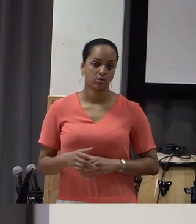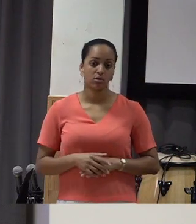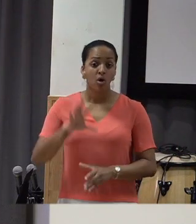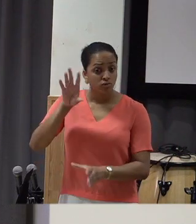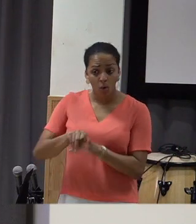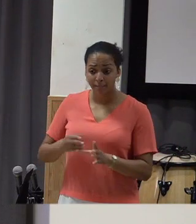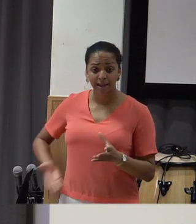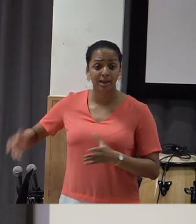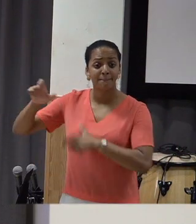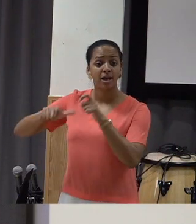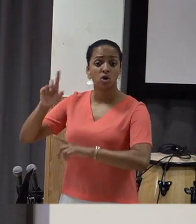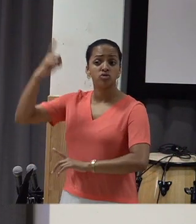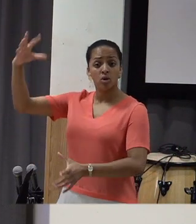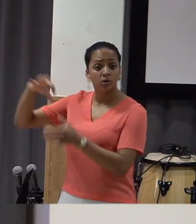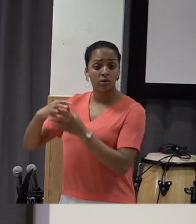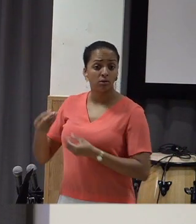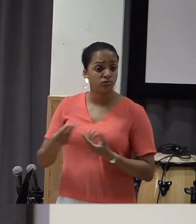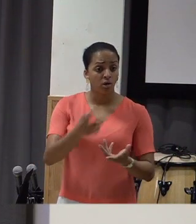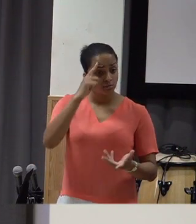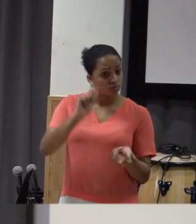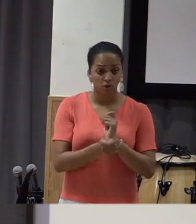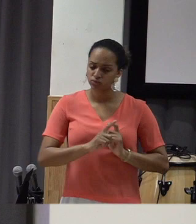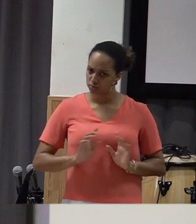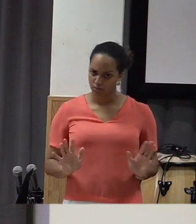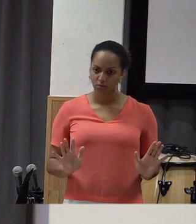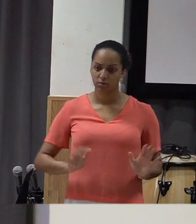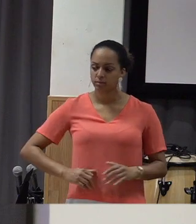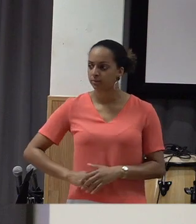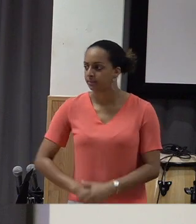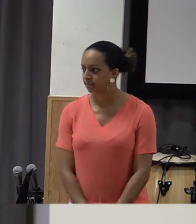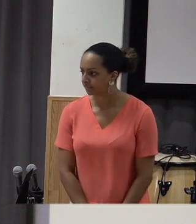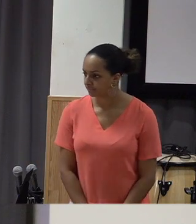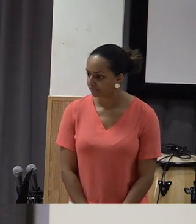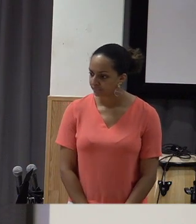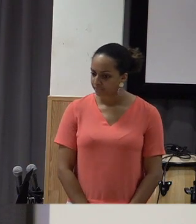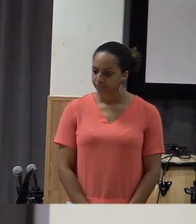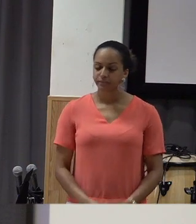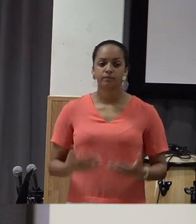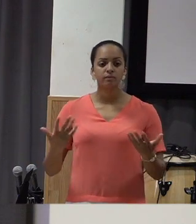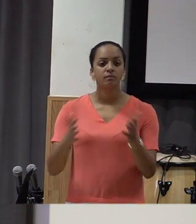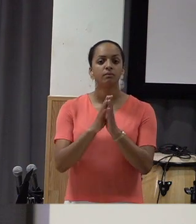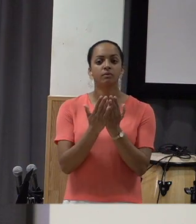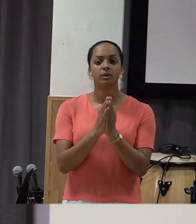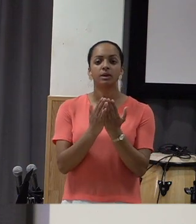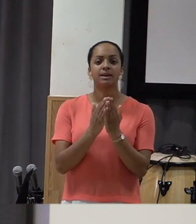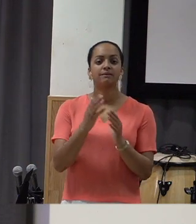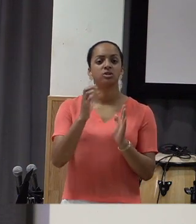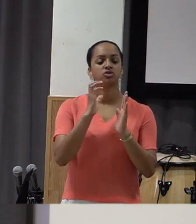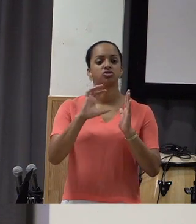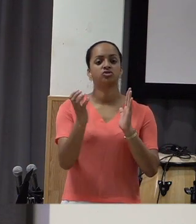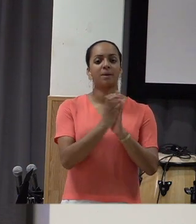Après l'inconstance, la deuxième chose qui peut être des obstacles à l'exaucement de nos prières, nous restons dans le livre de Jacques, cette fois-ci au chapitre